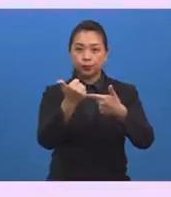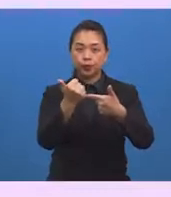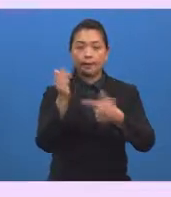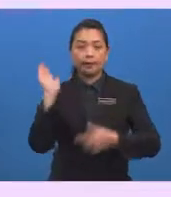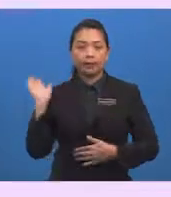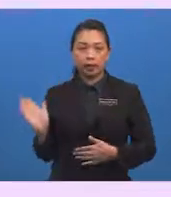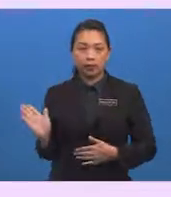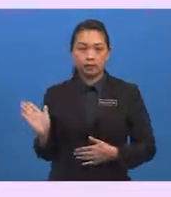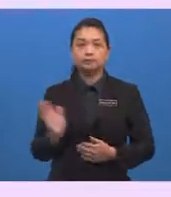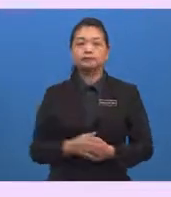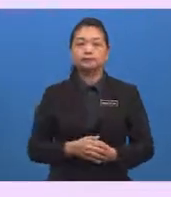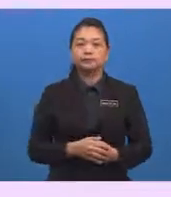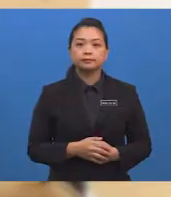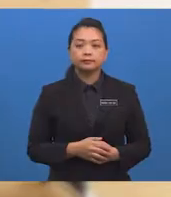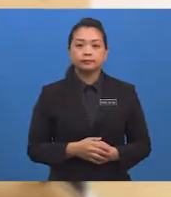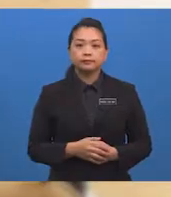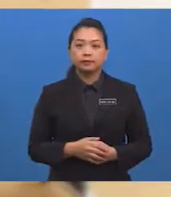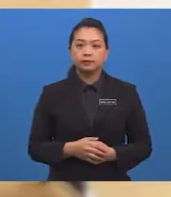aspek pematuhan.